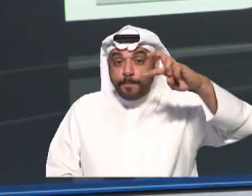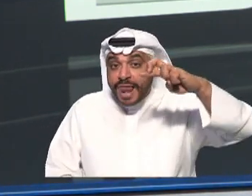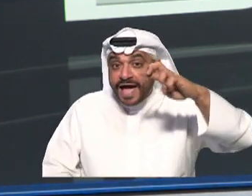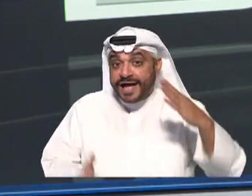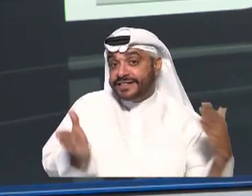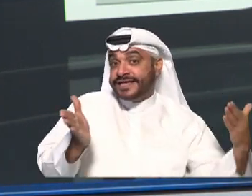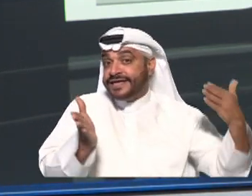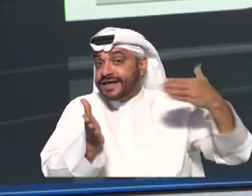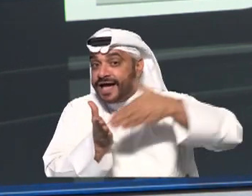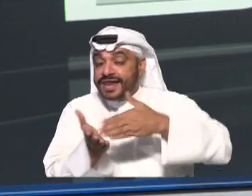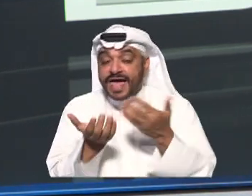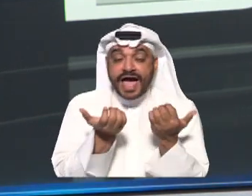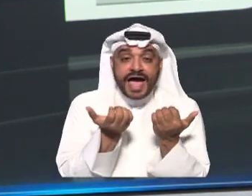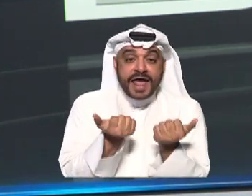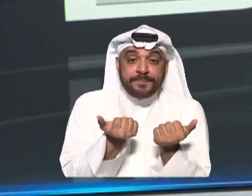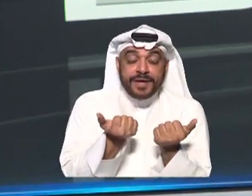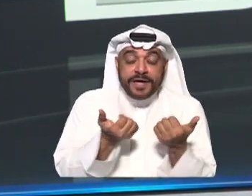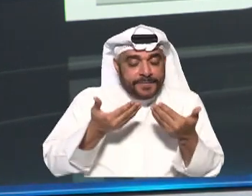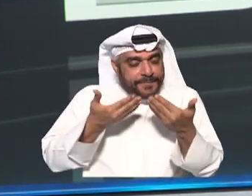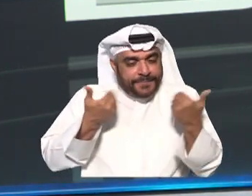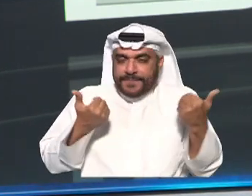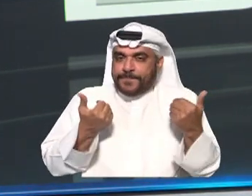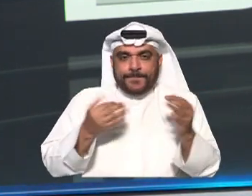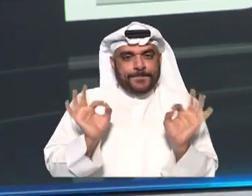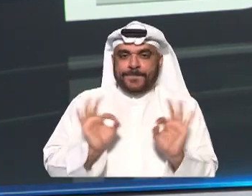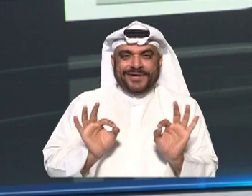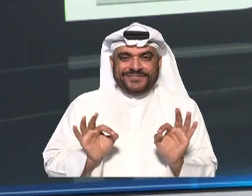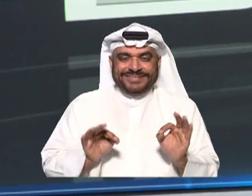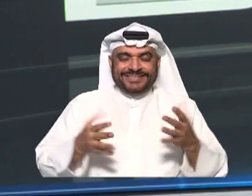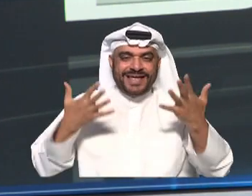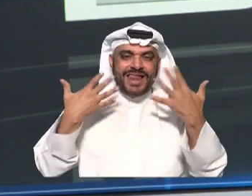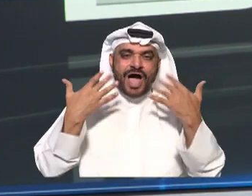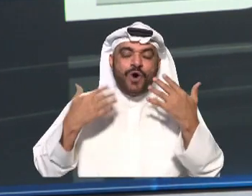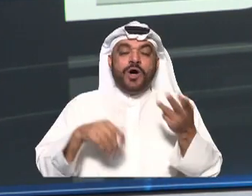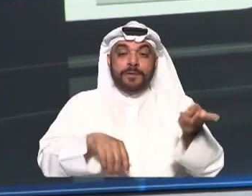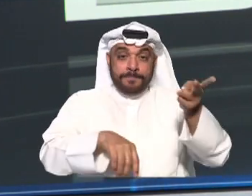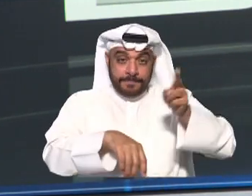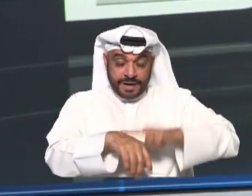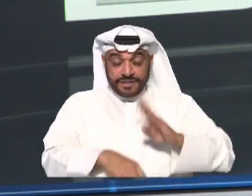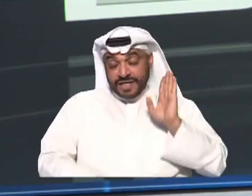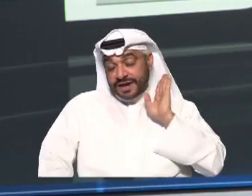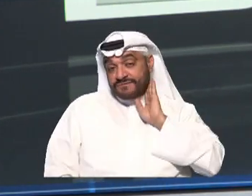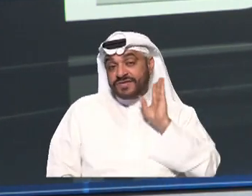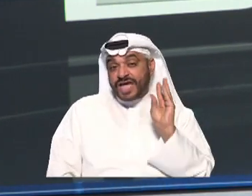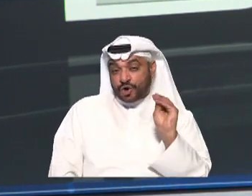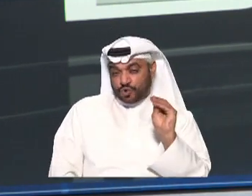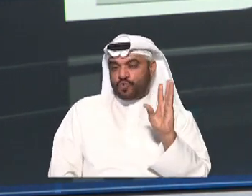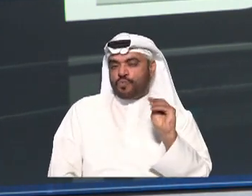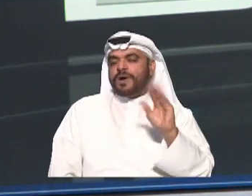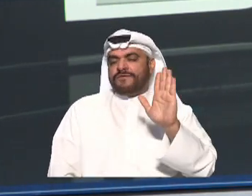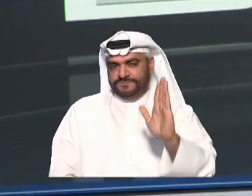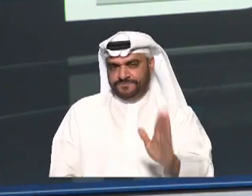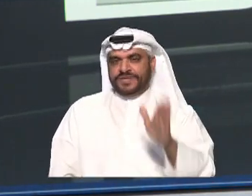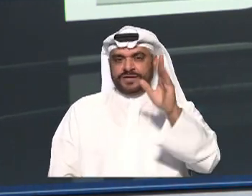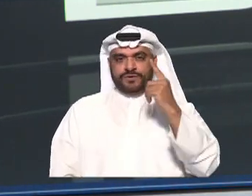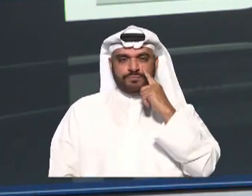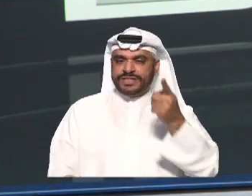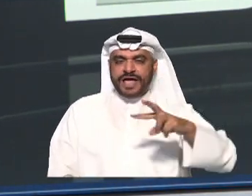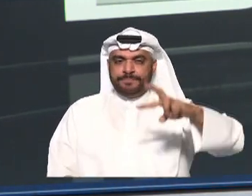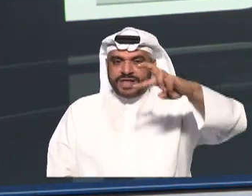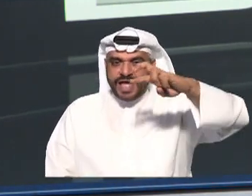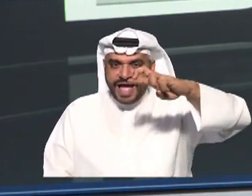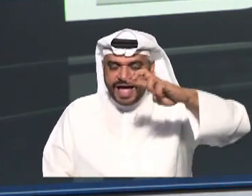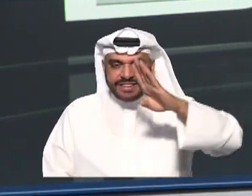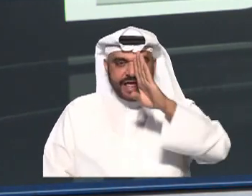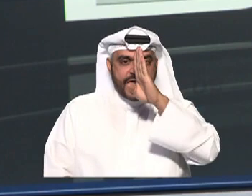مع درجات الحرارة المرتفعة متوقع راح ترجع معنا الرطوبة خاصة على المناطق الساحلية وداخل البحر، خاصة في يوم الأحد والأثنين